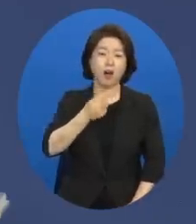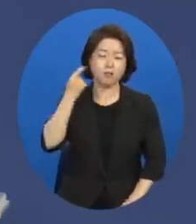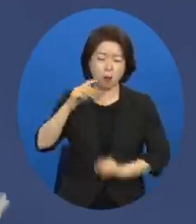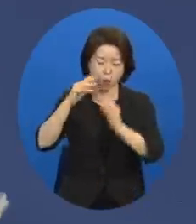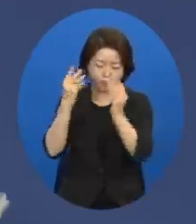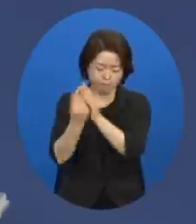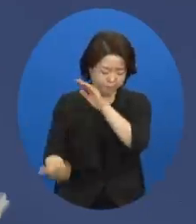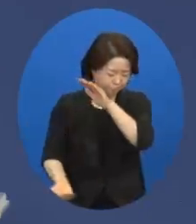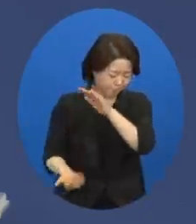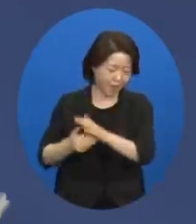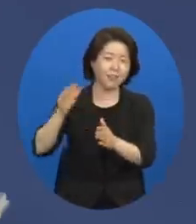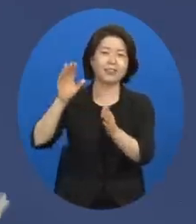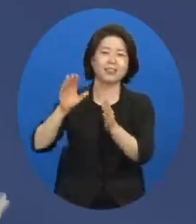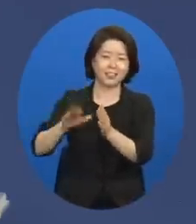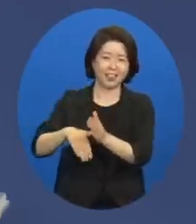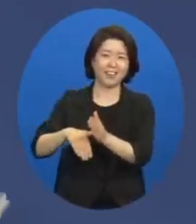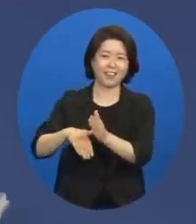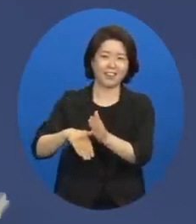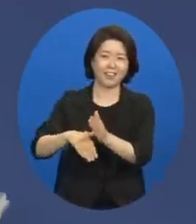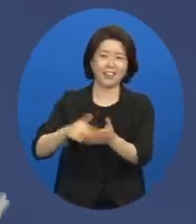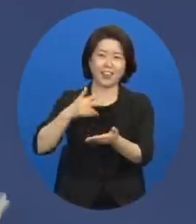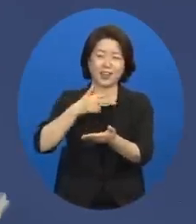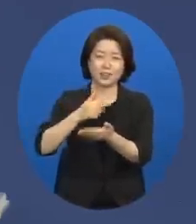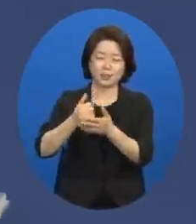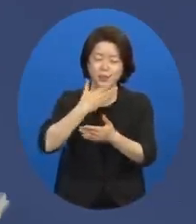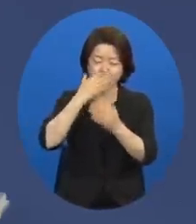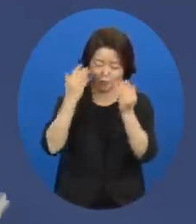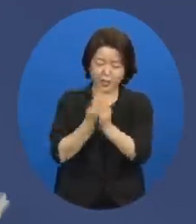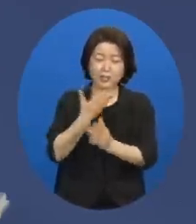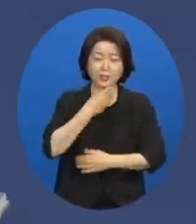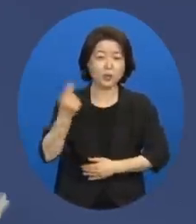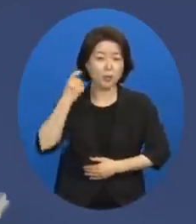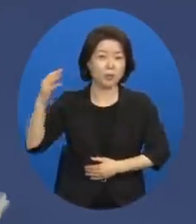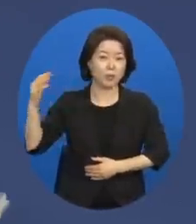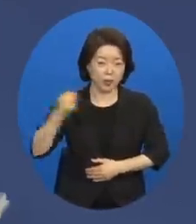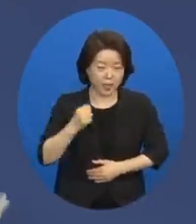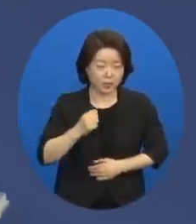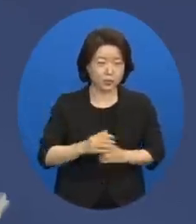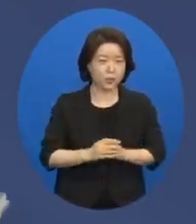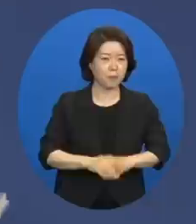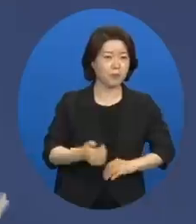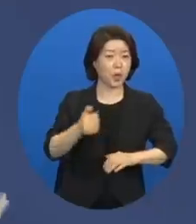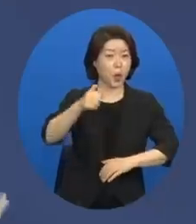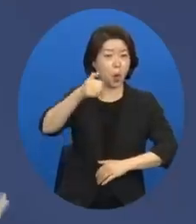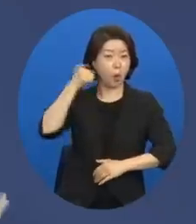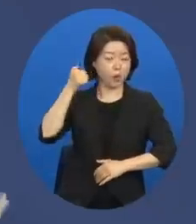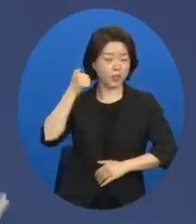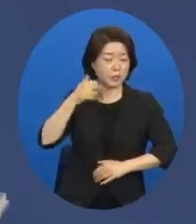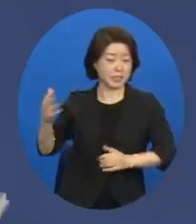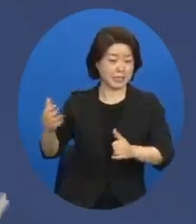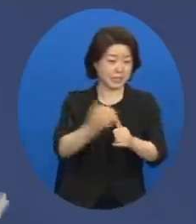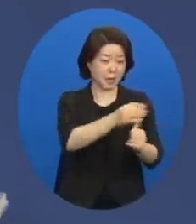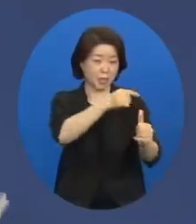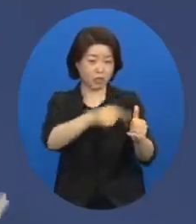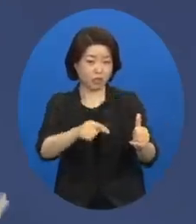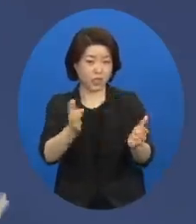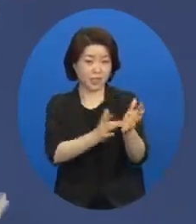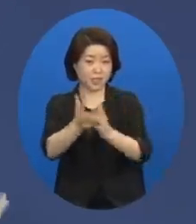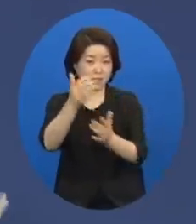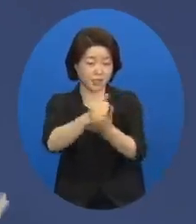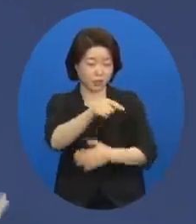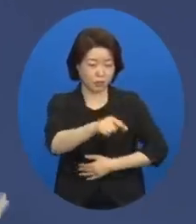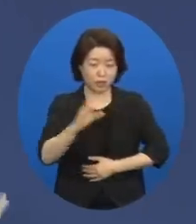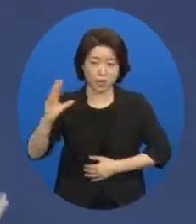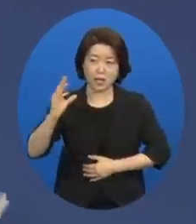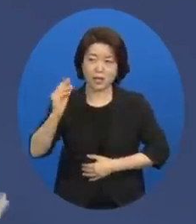완성된 그때 주님의 이 완성된 복음을 가지고 50일 전에 너희가 잡아 죽인 바로 그 예수가